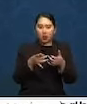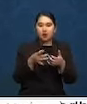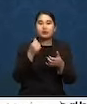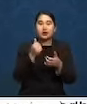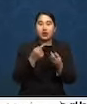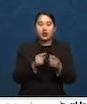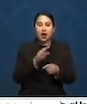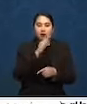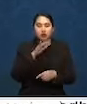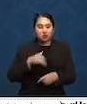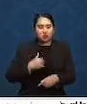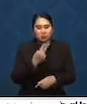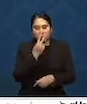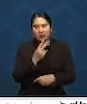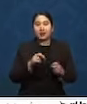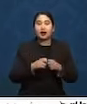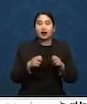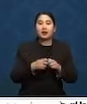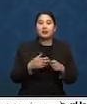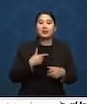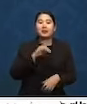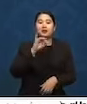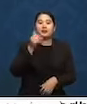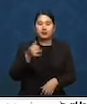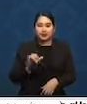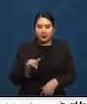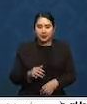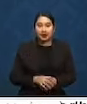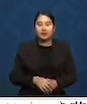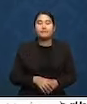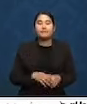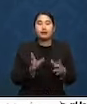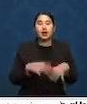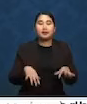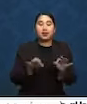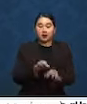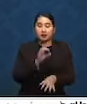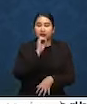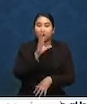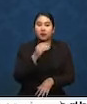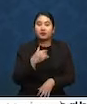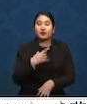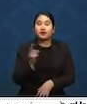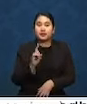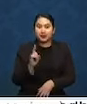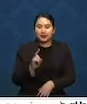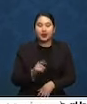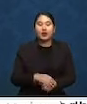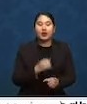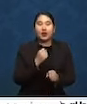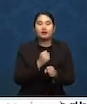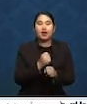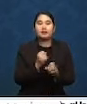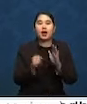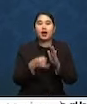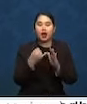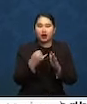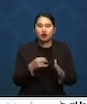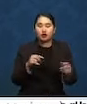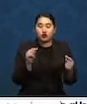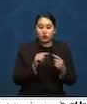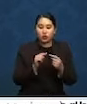จะเติบเป็นโโตเป็นผู้ใหญ่ที่มีปัญหาเพราะฉะนั้นมันจึงมีคำกล่าวที่บอกว่ามันง่ายที่จะสร้างเด็กที่